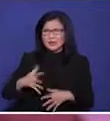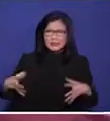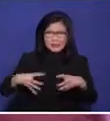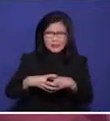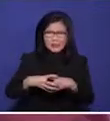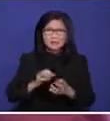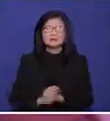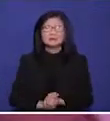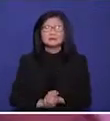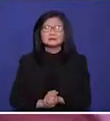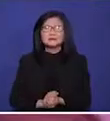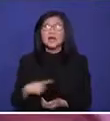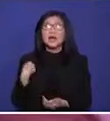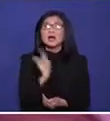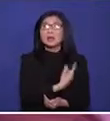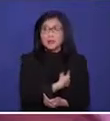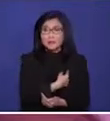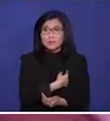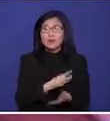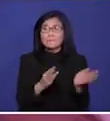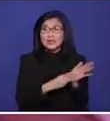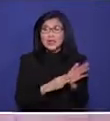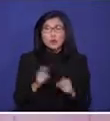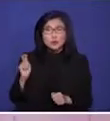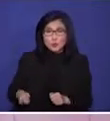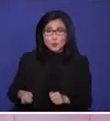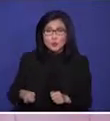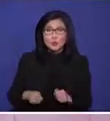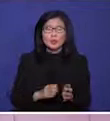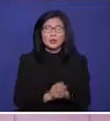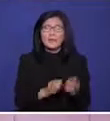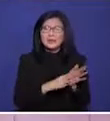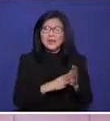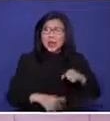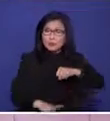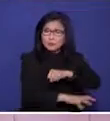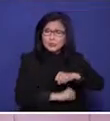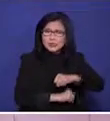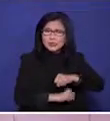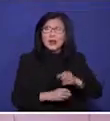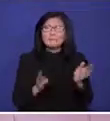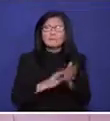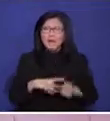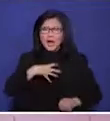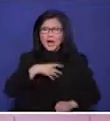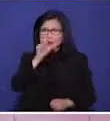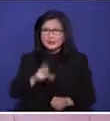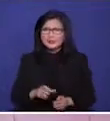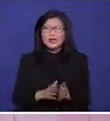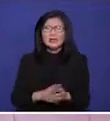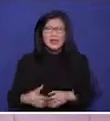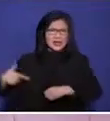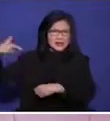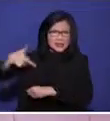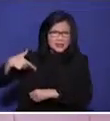itu, kami dalam menghadapi masalah hukum, masalah korupsi, masalah HAM, dan masalah terorisme,